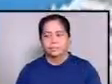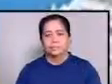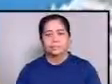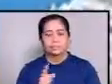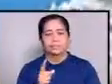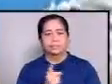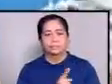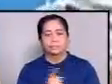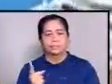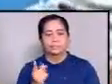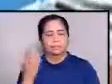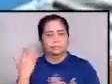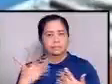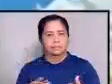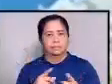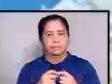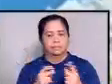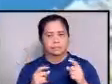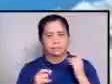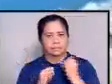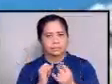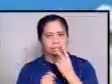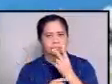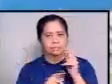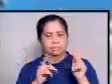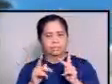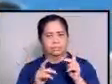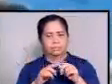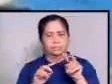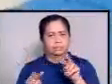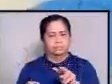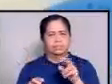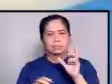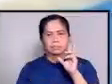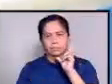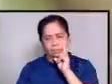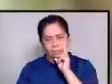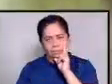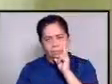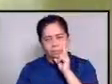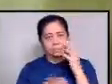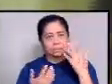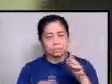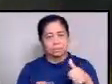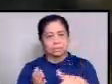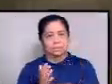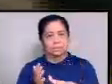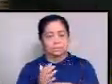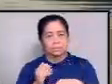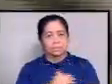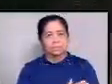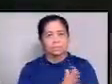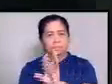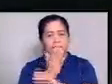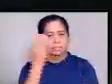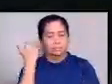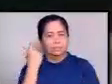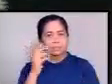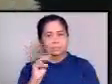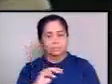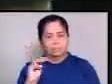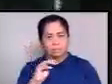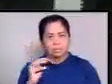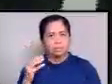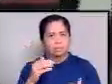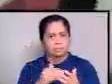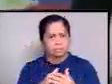Isang linggo na ang nakalipas mula nang huling makita ng publiko si Pangulong Rodrigo Duterte matapos bumoto sa Davao noong nakaraang Lunes.